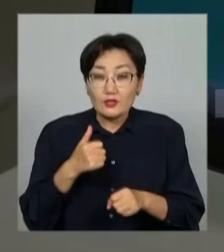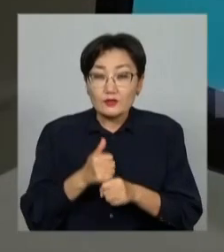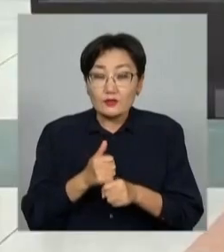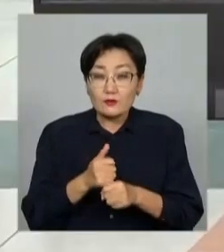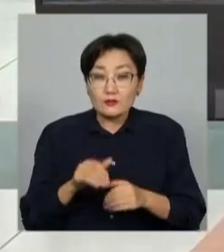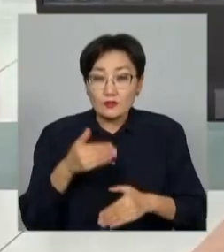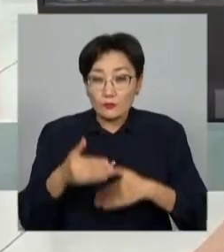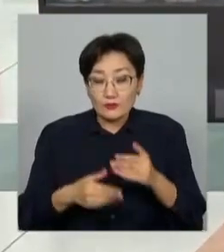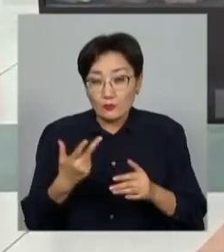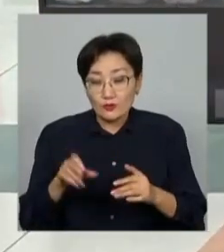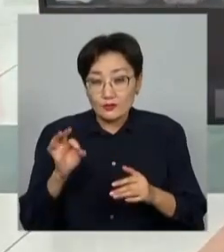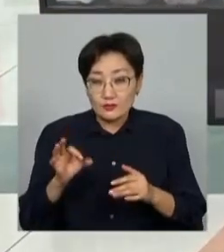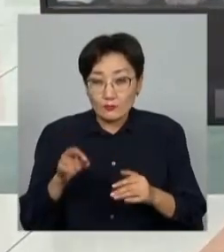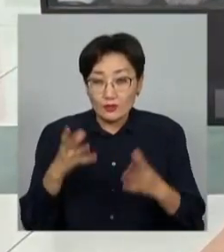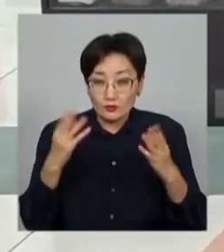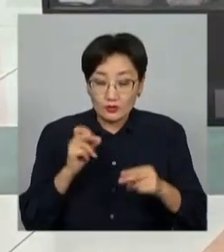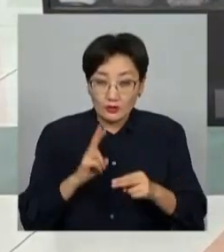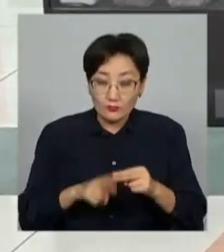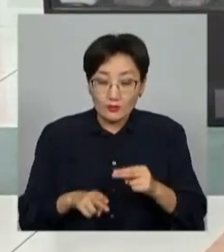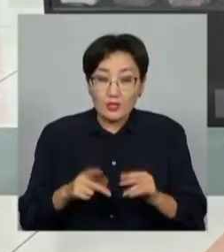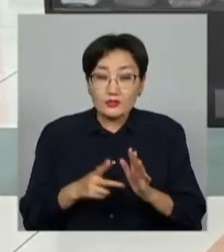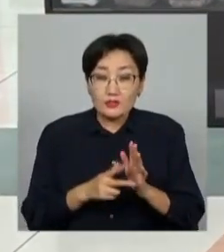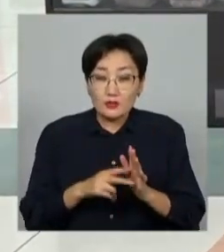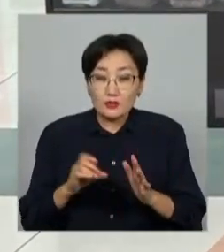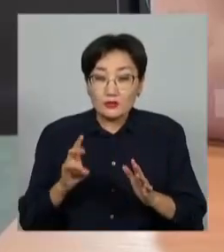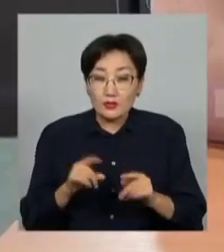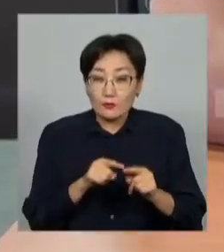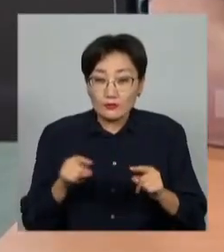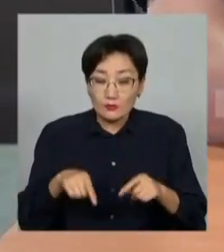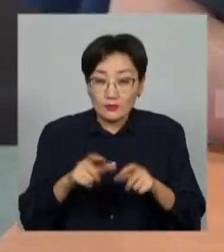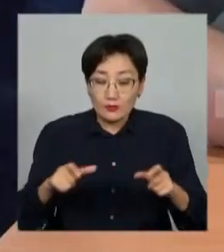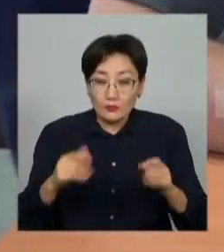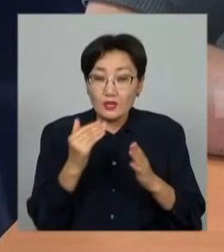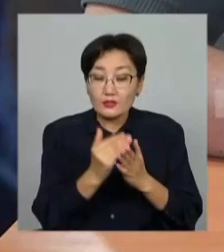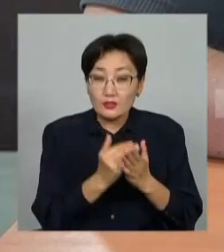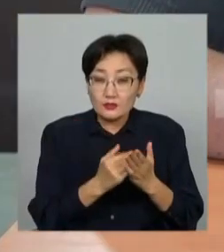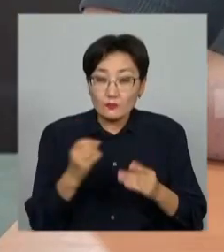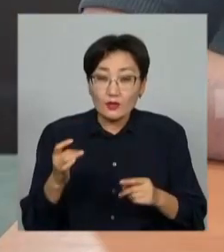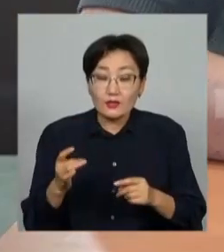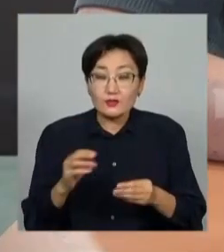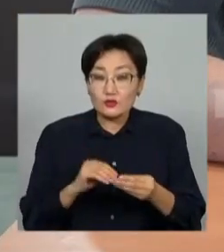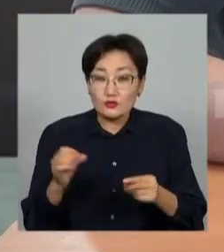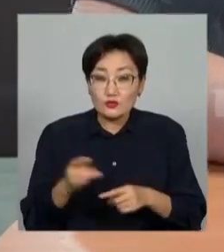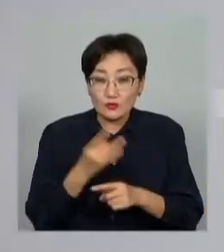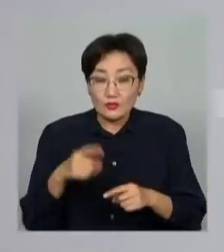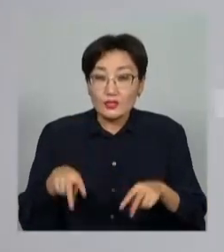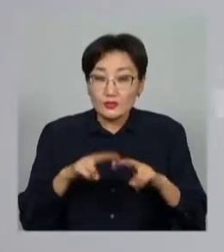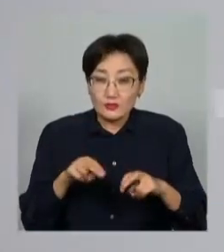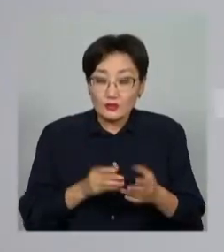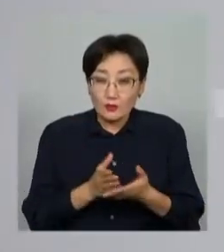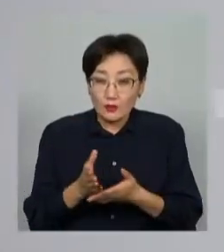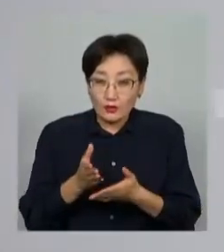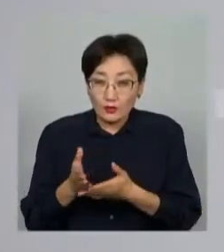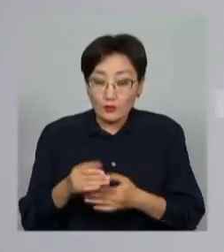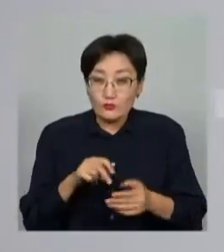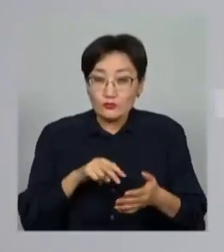кезеңі 30 қазан күні аяқталады. Ал 8 қарашаға дейін тұрғындар тізімін тағы бір рет тексеріп, аралап шығу жоспарланған.